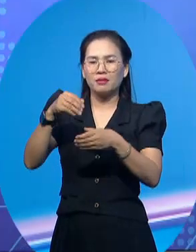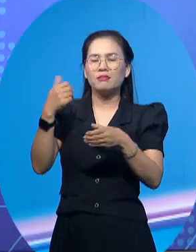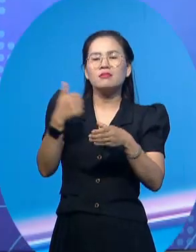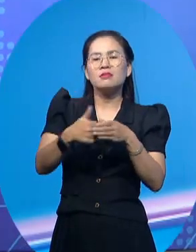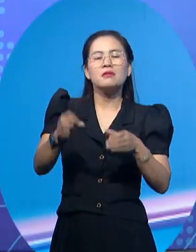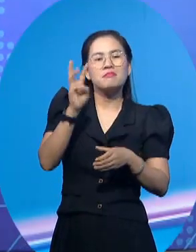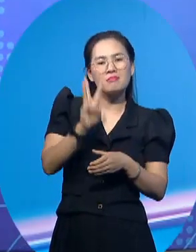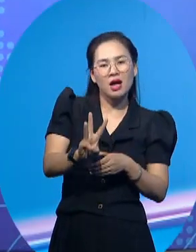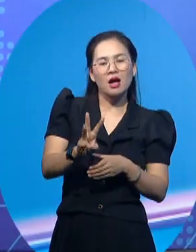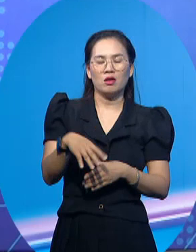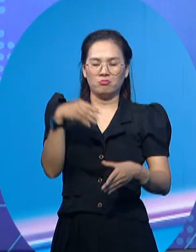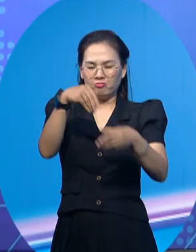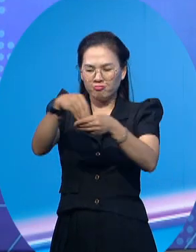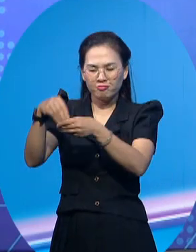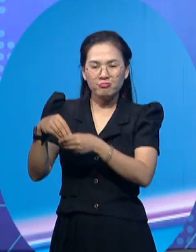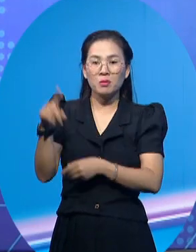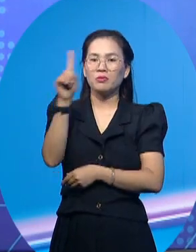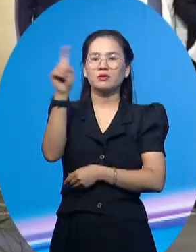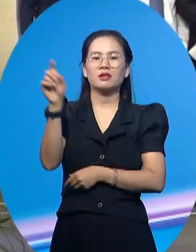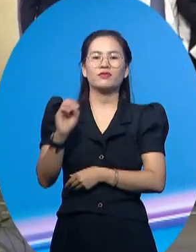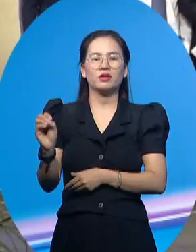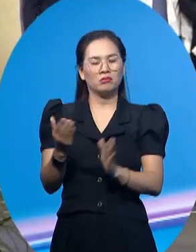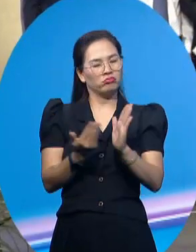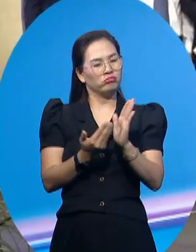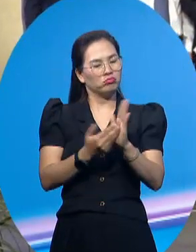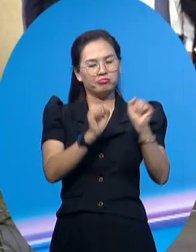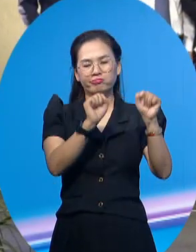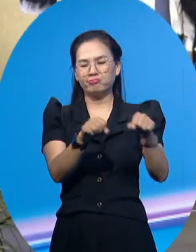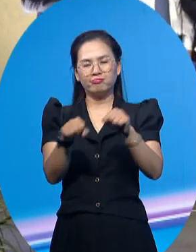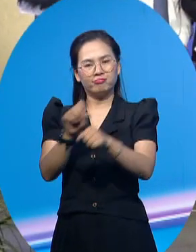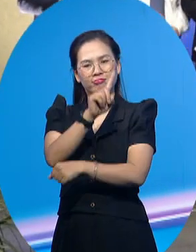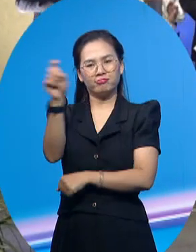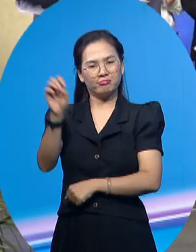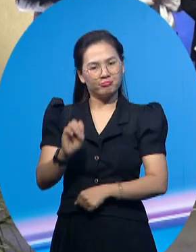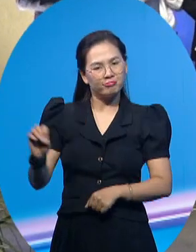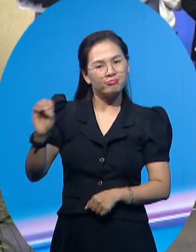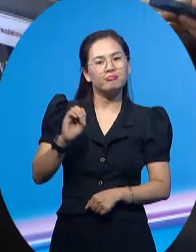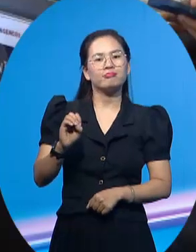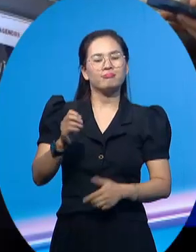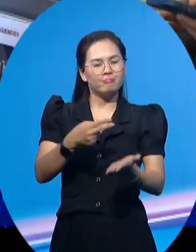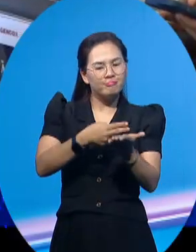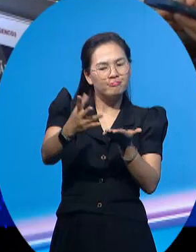hội, 100% đại biểu thống nhất với các dự thảo, báo cáo, kế hoạch, phương hướng Hội đồng Quản trị đề ra,